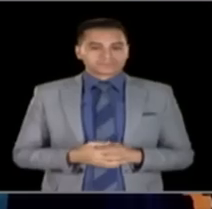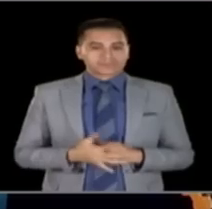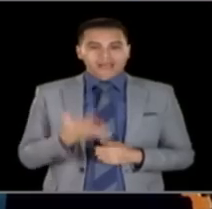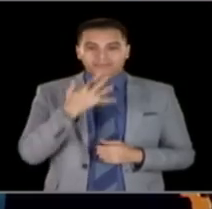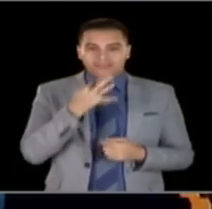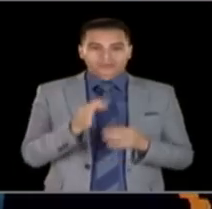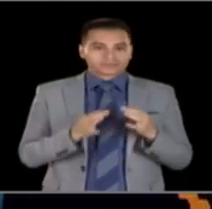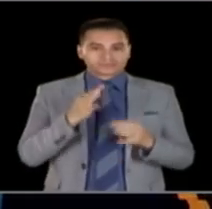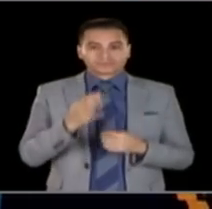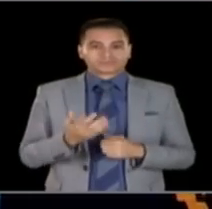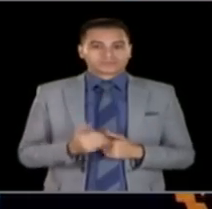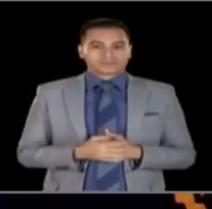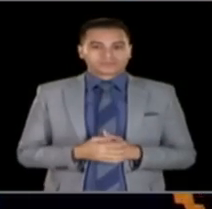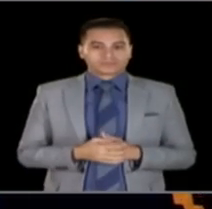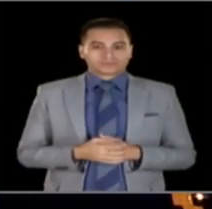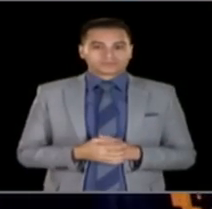خمس ثواني.